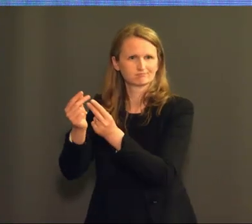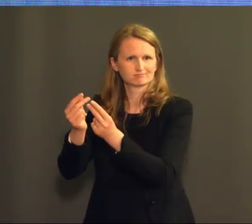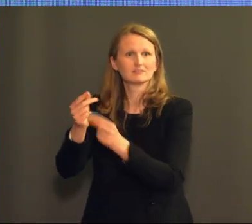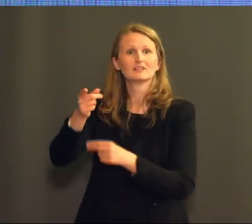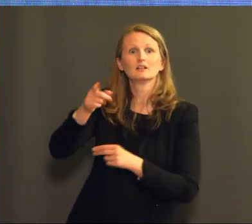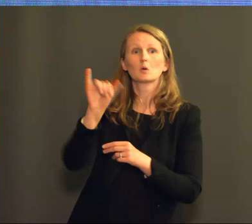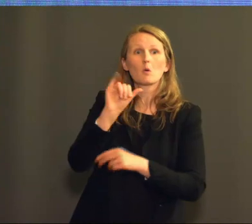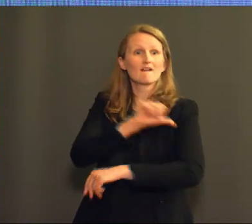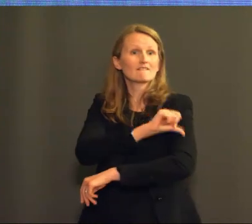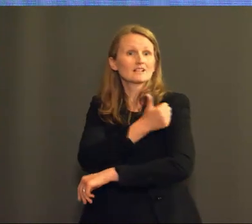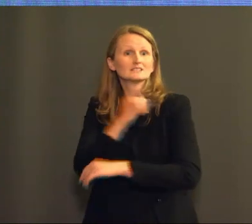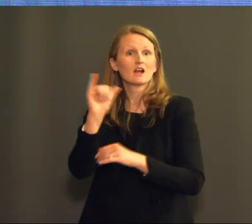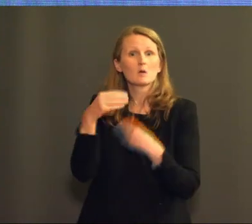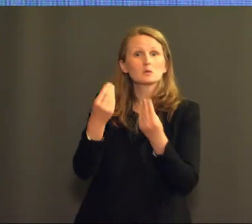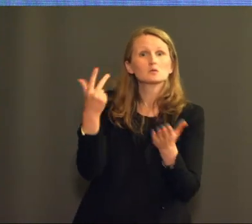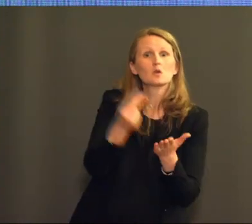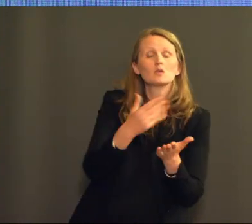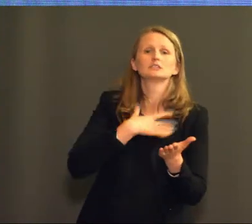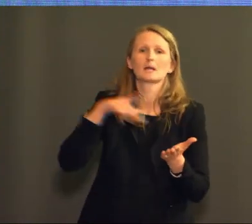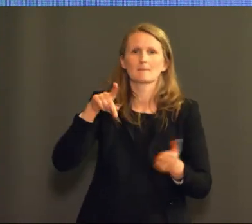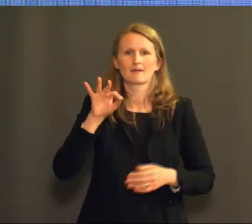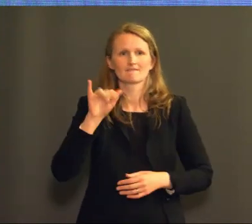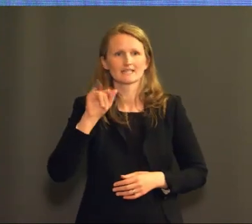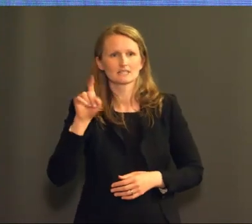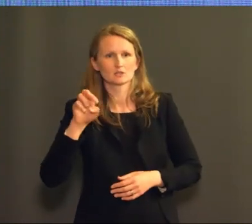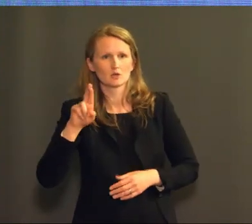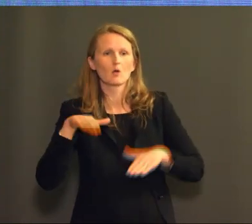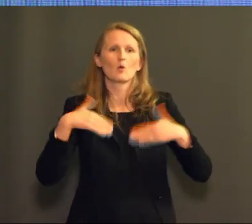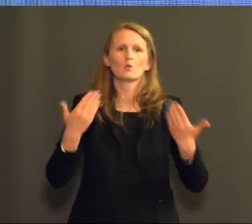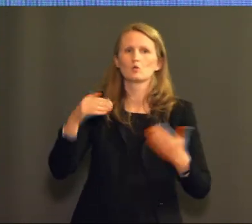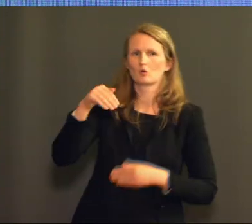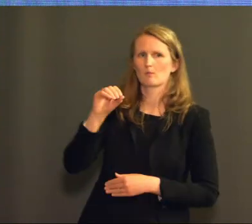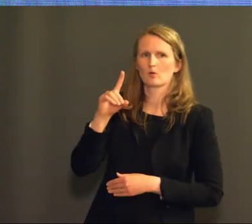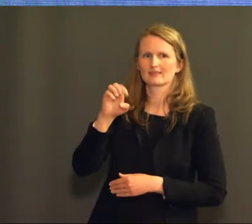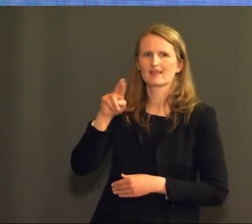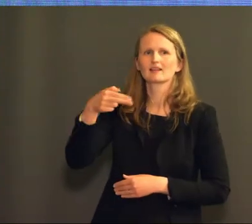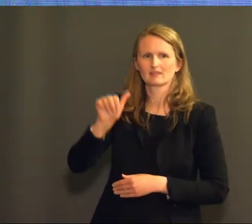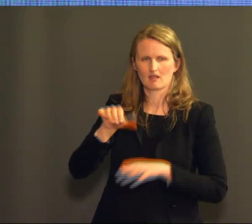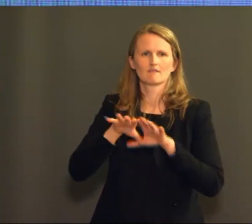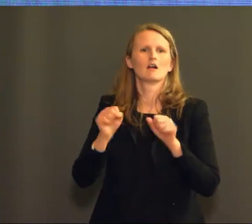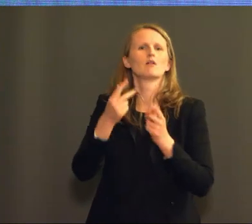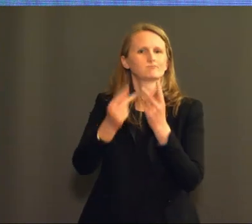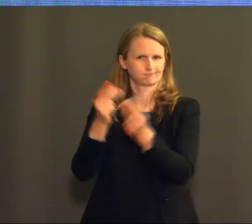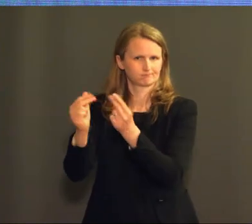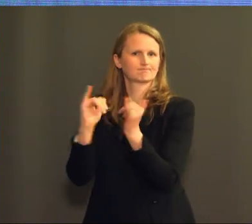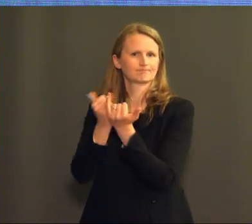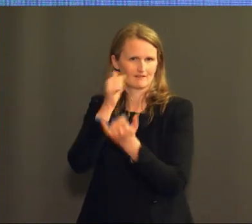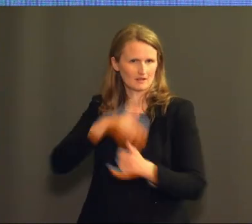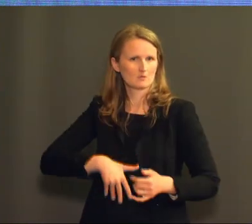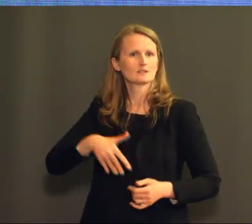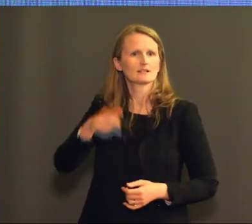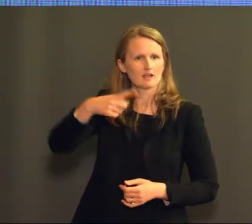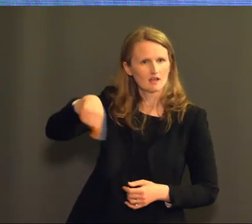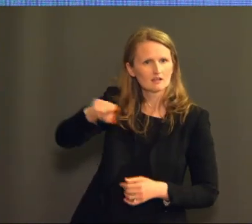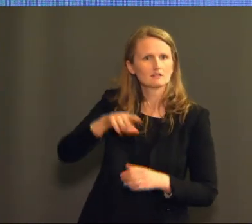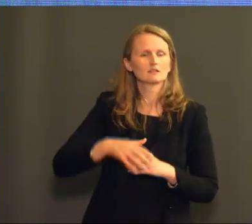de vaccination. Cette vaccination prioritaire n'aura donc aucun impact sur l'avancée de la